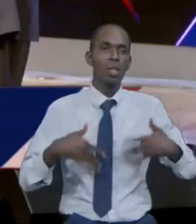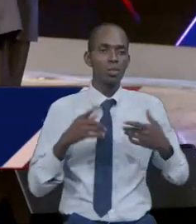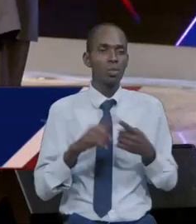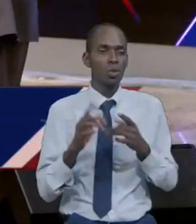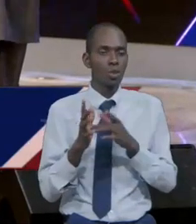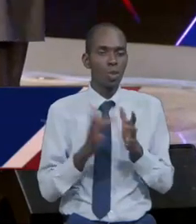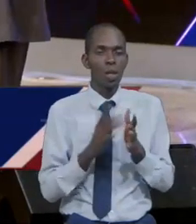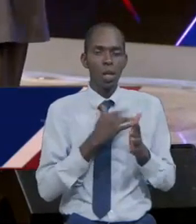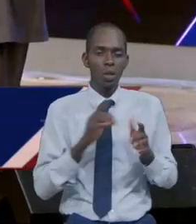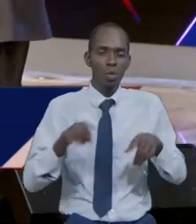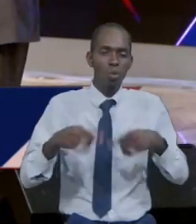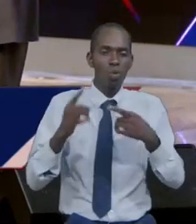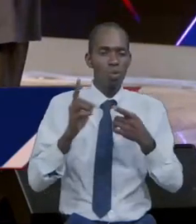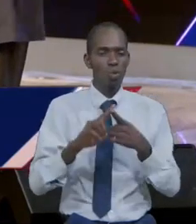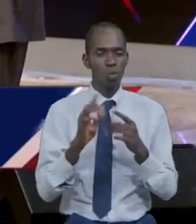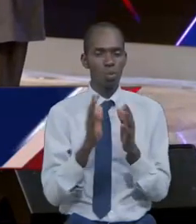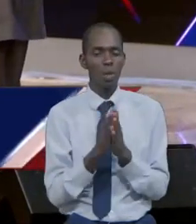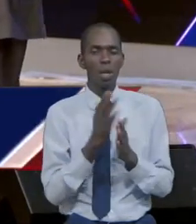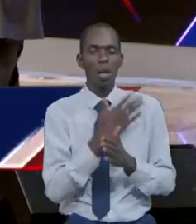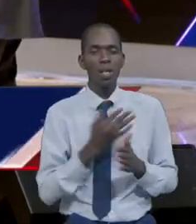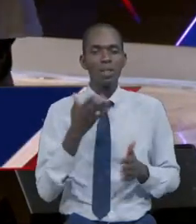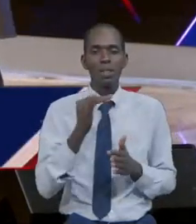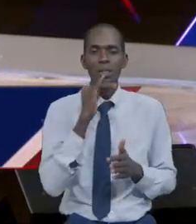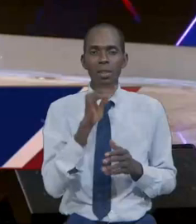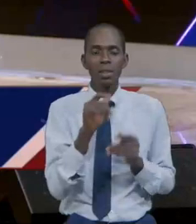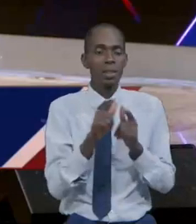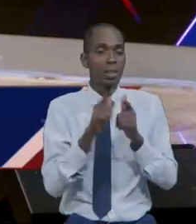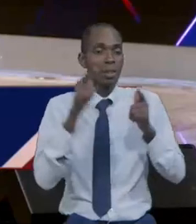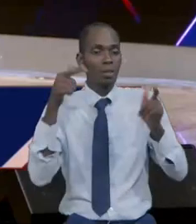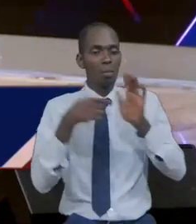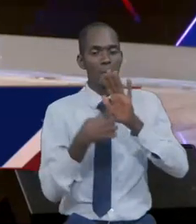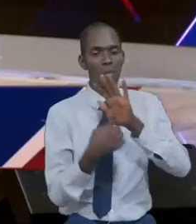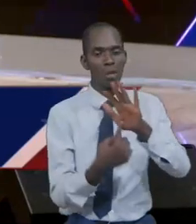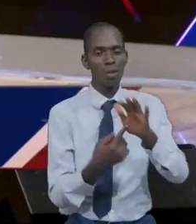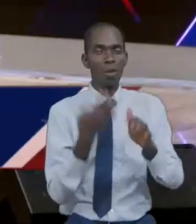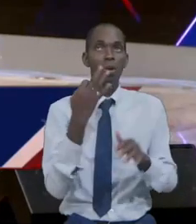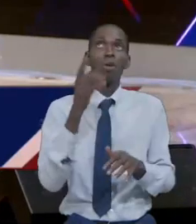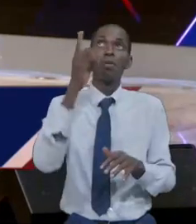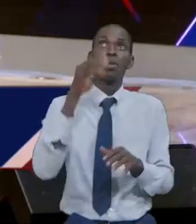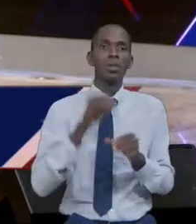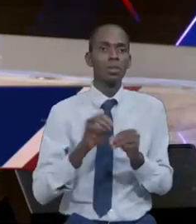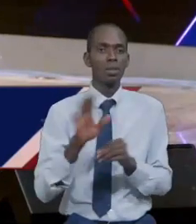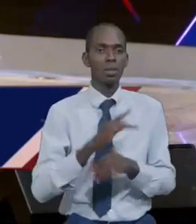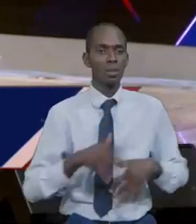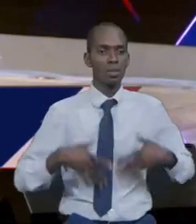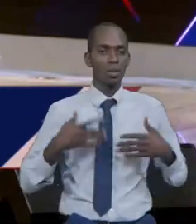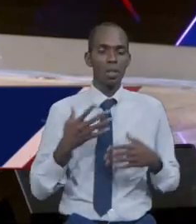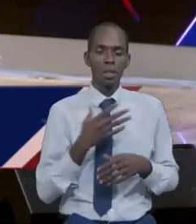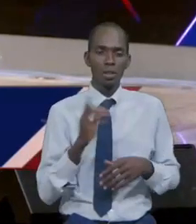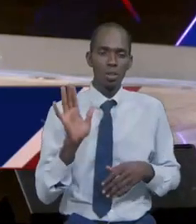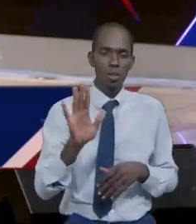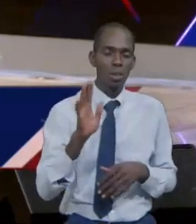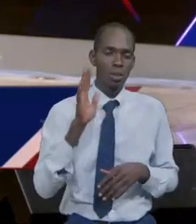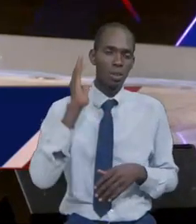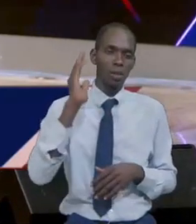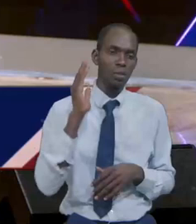allés prier. Il y a une grande manifestation de la grâce de Dieu dans leur vie. Le témoignage, ton témoignage,